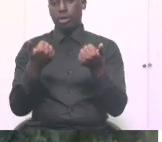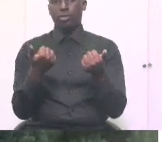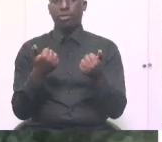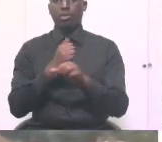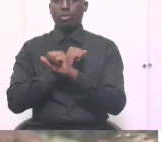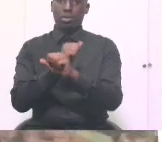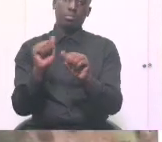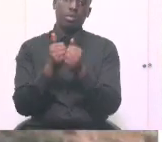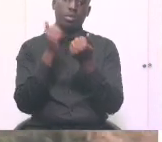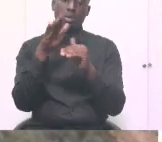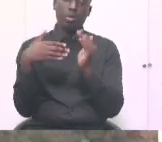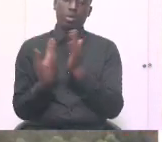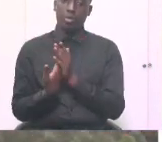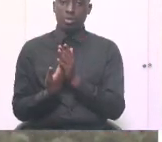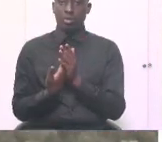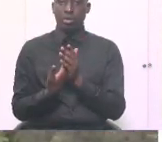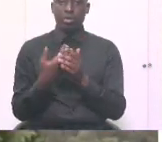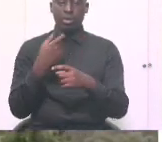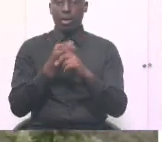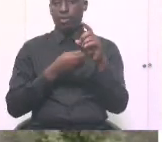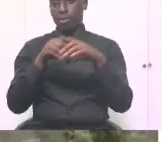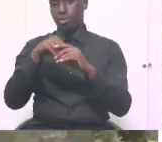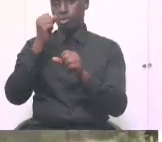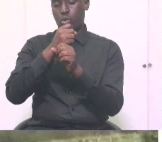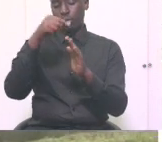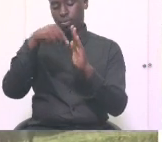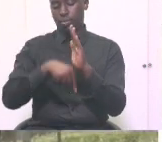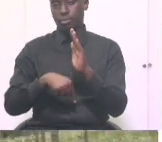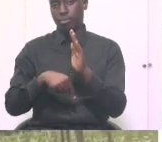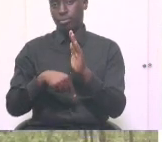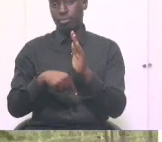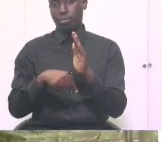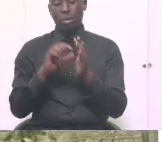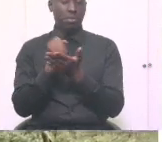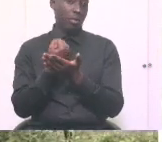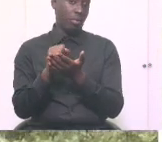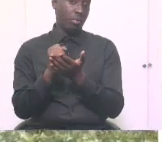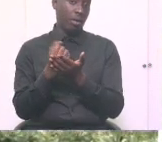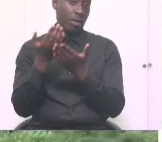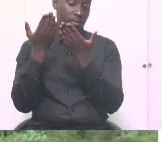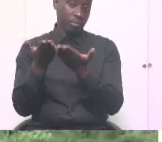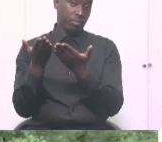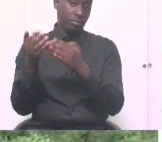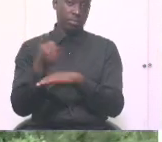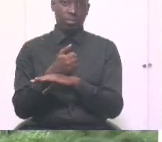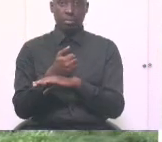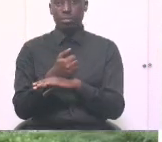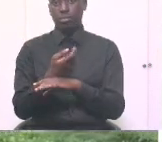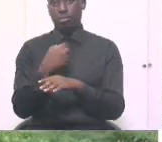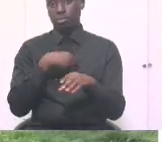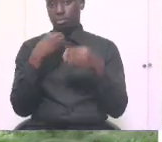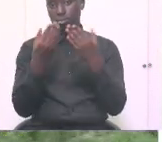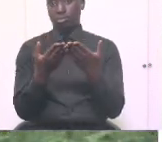gukumira impanuka iyo ari yo yose yaturuka mu bucukuzi hari ibyangombwa byashyizweho karere